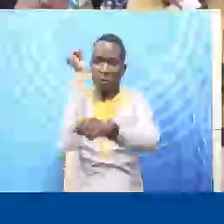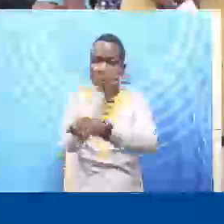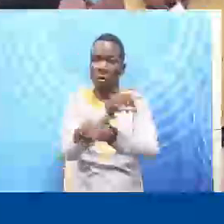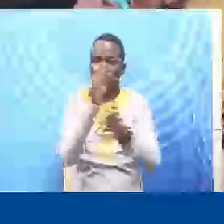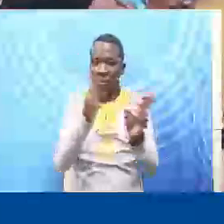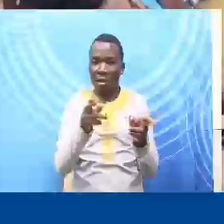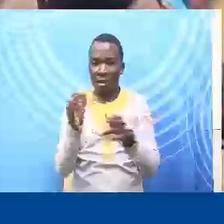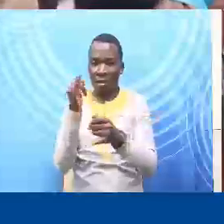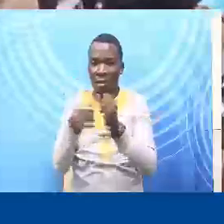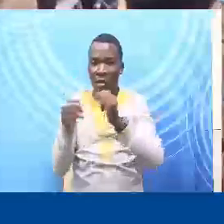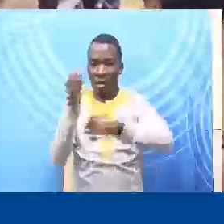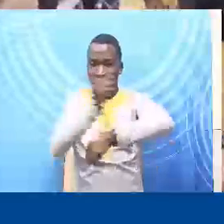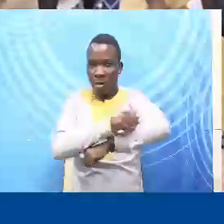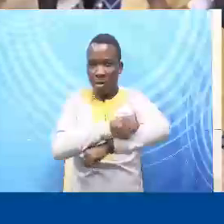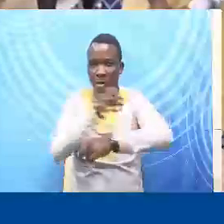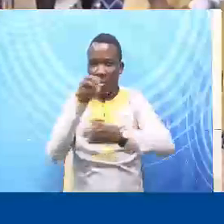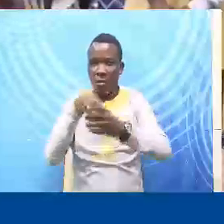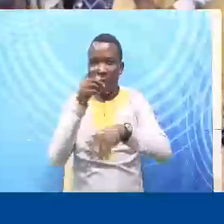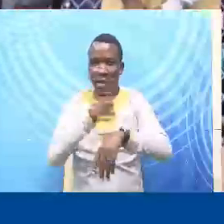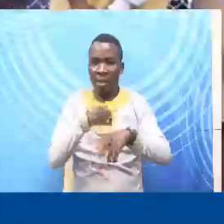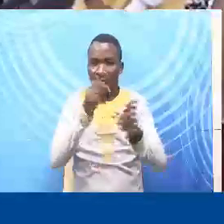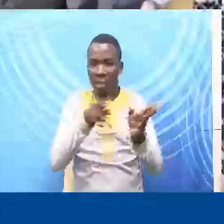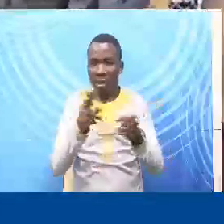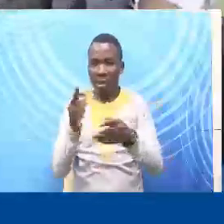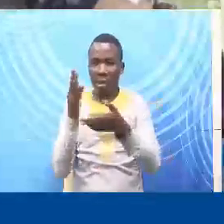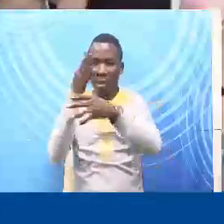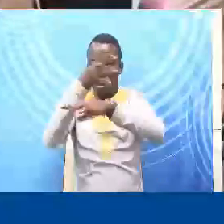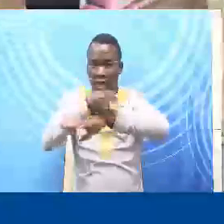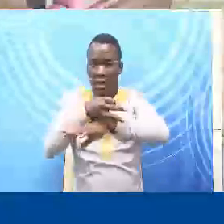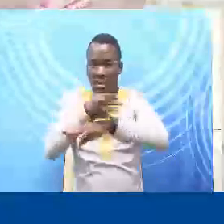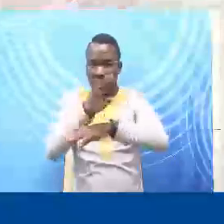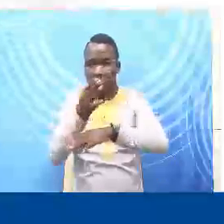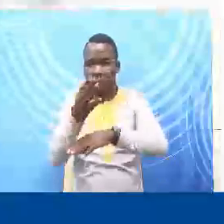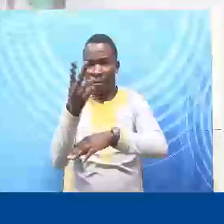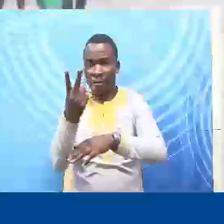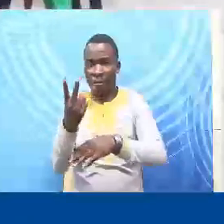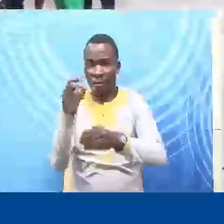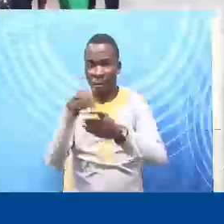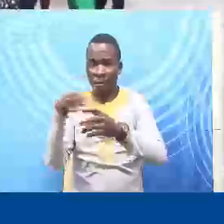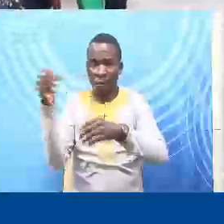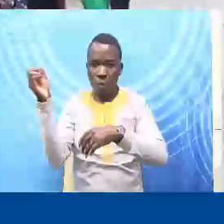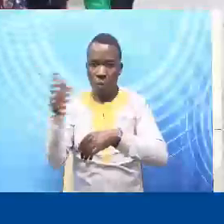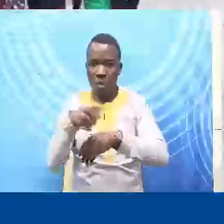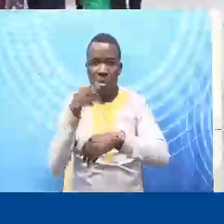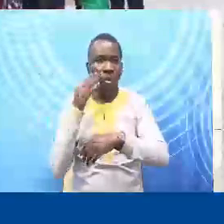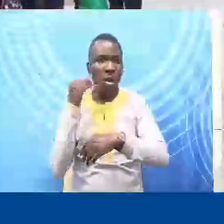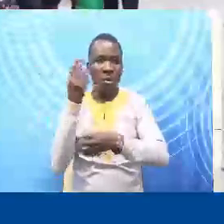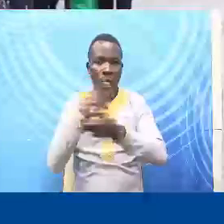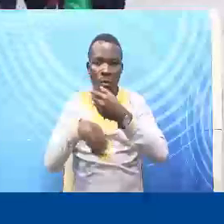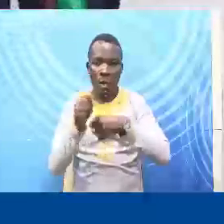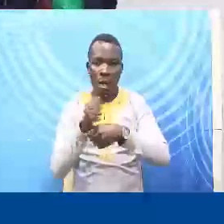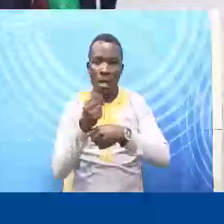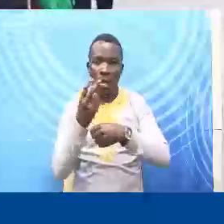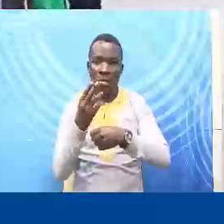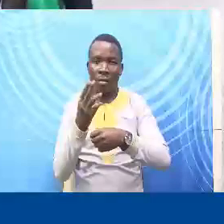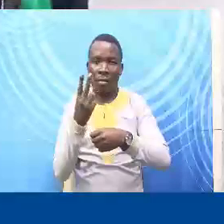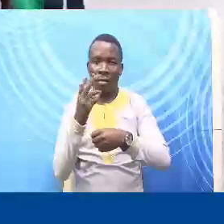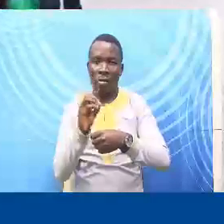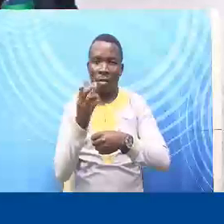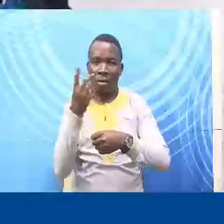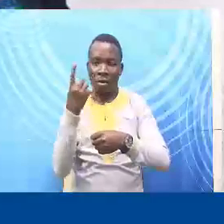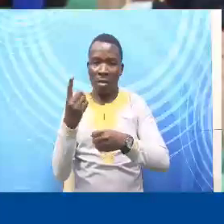bahamara dore ko mu gihe cyari gisanzwe hari harenzeho amezi akabaka babiri muri uku kwezi kwa Gashyantare 2021 ku